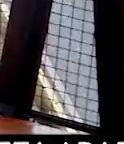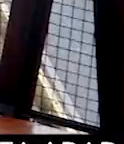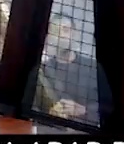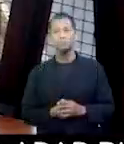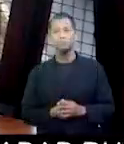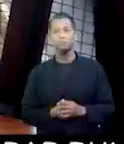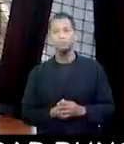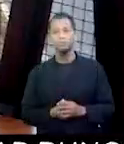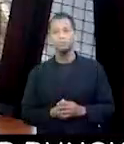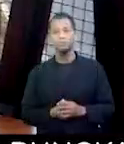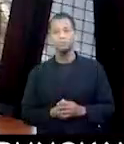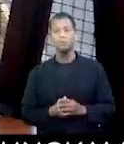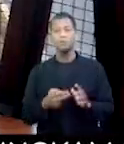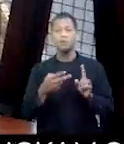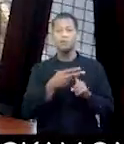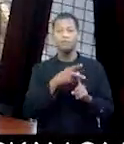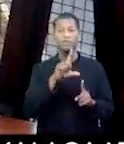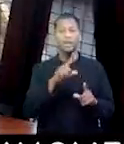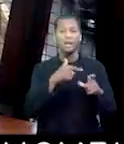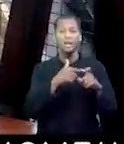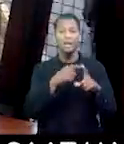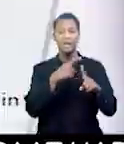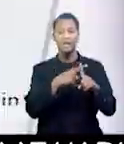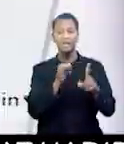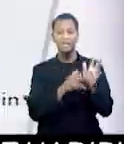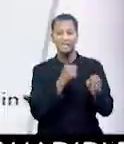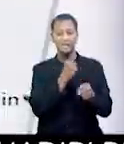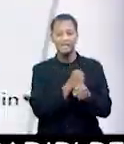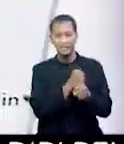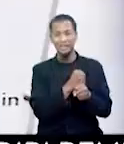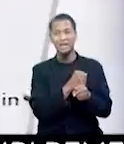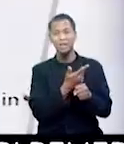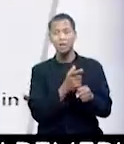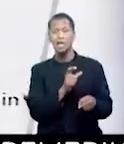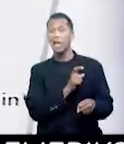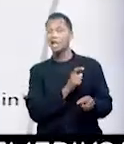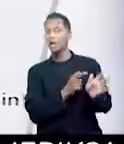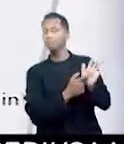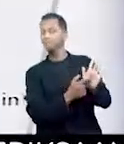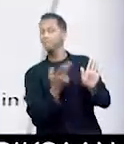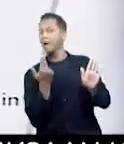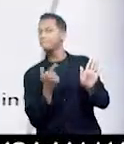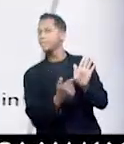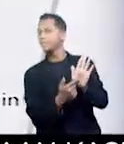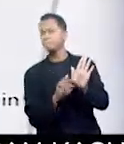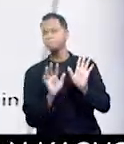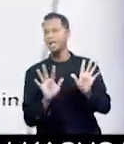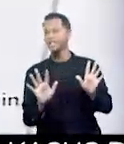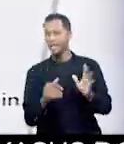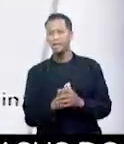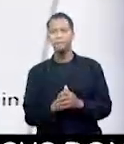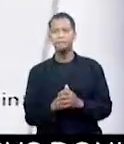Ya pemirsa, flexing atau pamer kekayaan tengah marak dilakukan saat ini. Ironisnya, flexing yang dilakukan oleh para afiliator